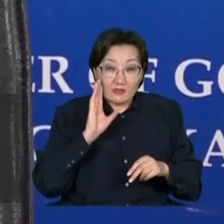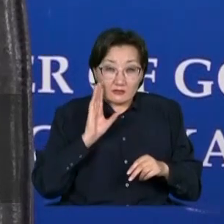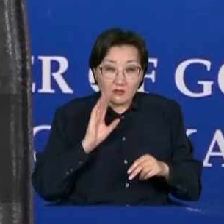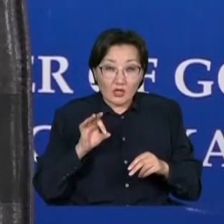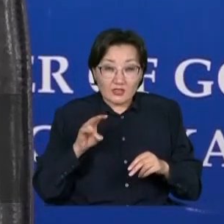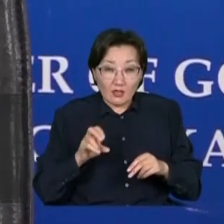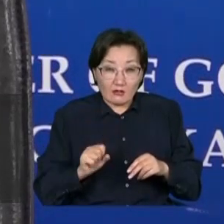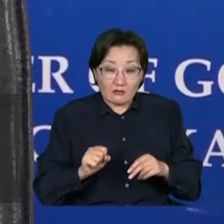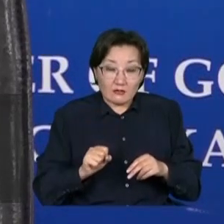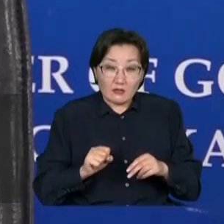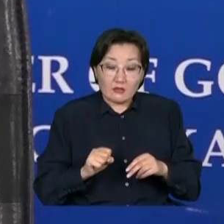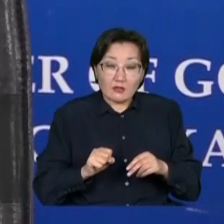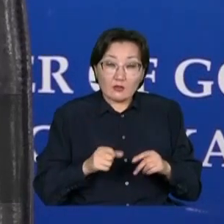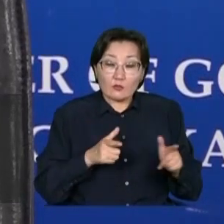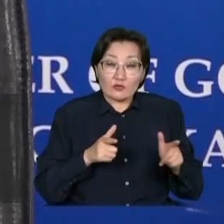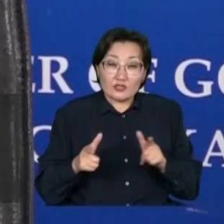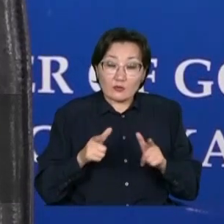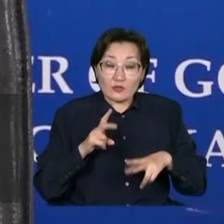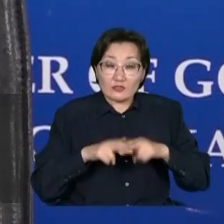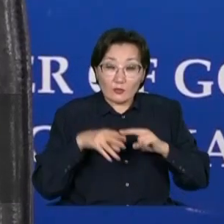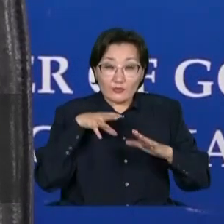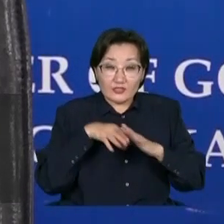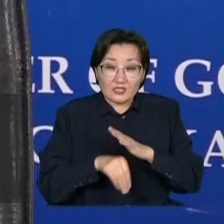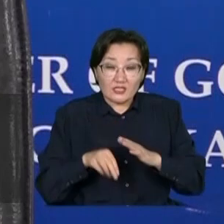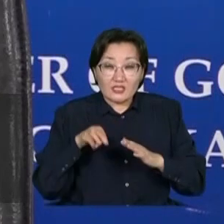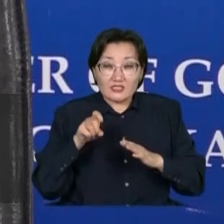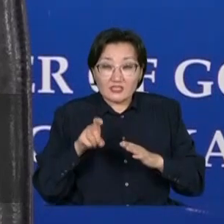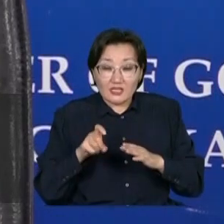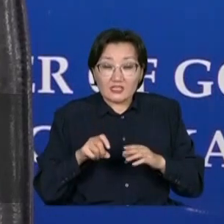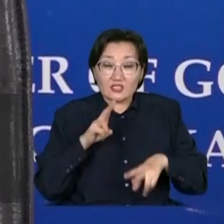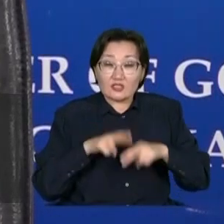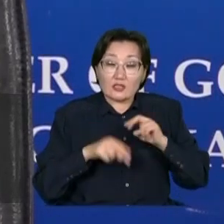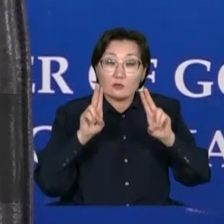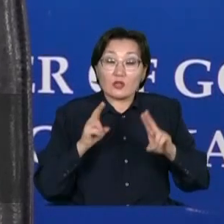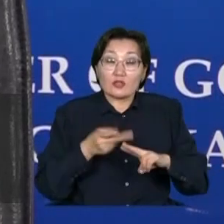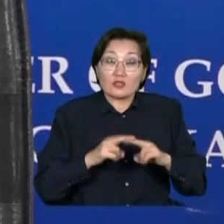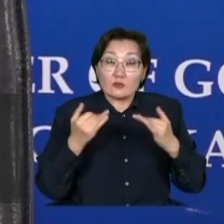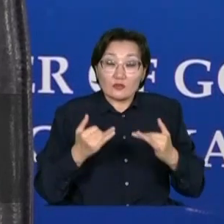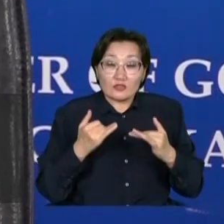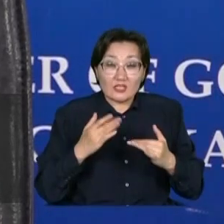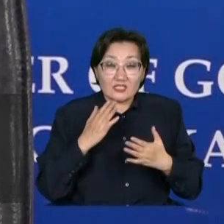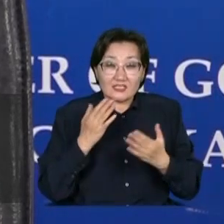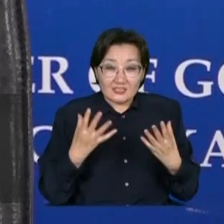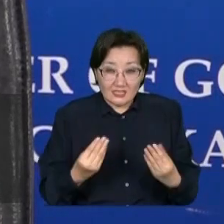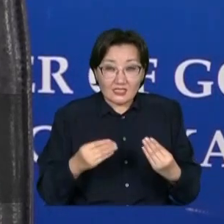она разработана и построена в рамках тех строительных норм, которые на сегодняшний день в Казахстане